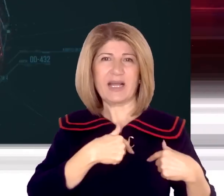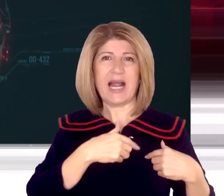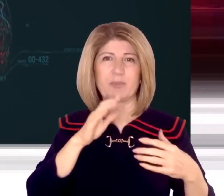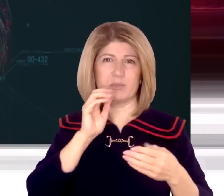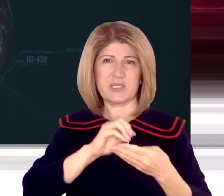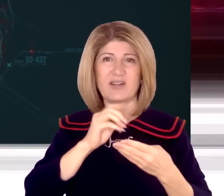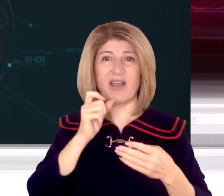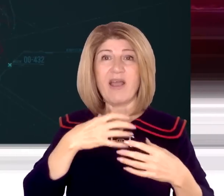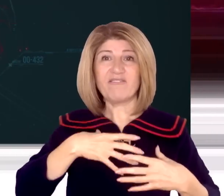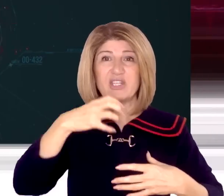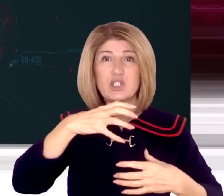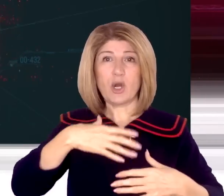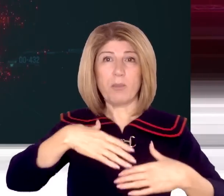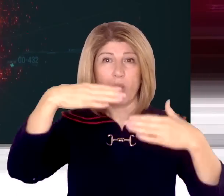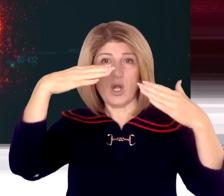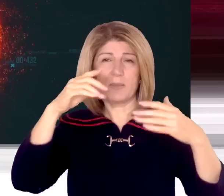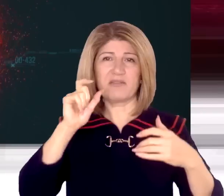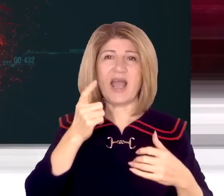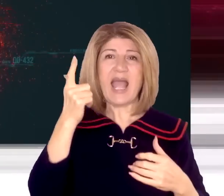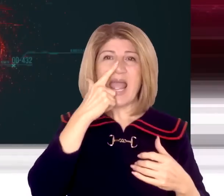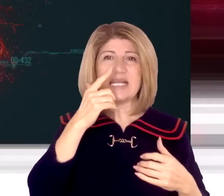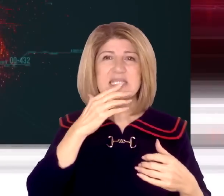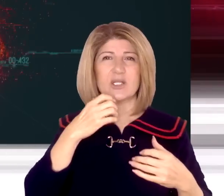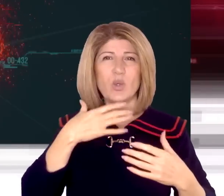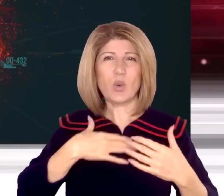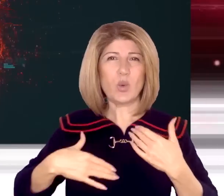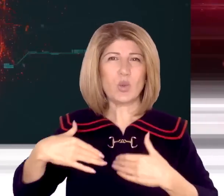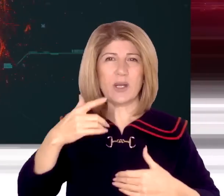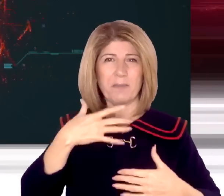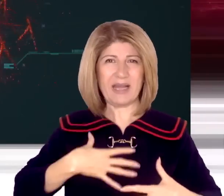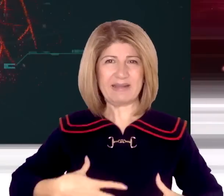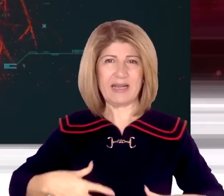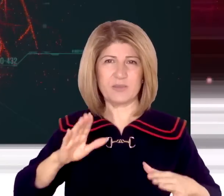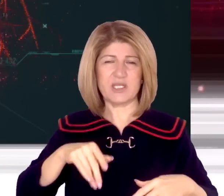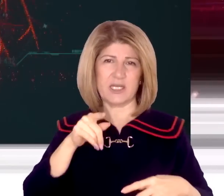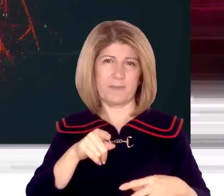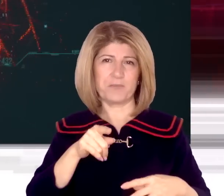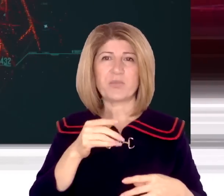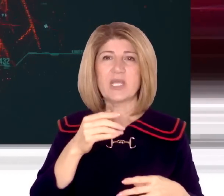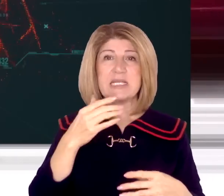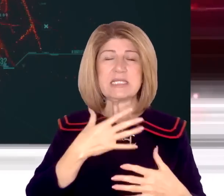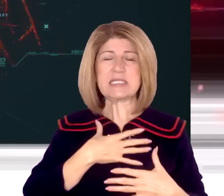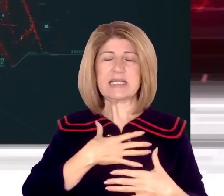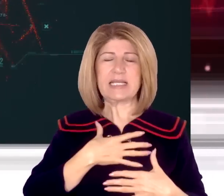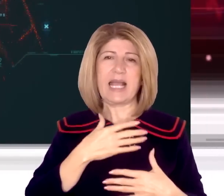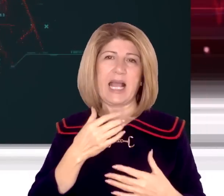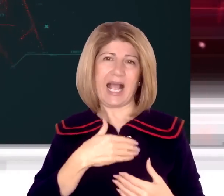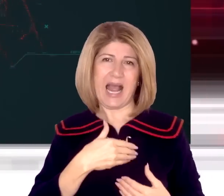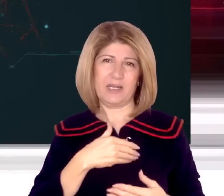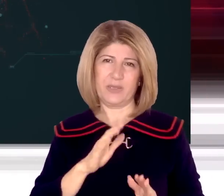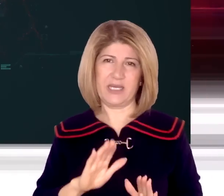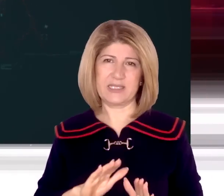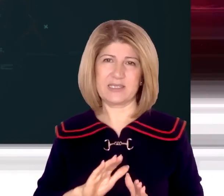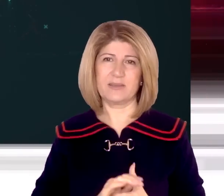ایجاد بکنه، فشار خون بالا میره و نهایتاً انسداد عروق در تمام بدن رو ایجاد بکنه که یکی از فاکتورهای سکته